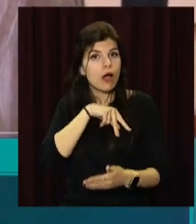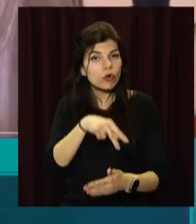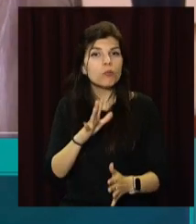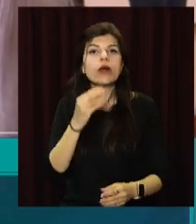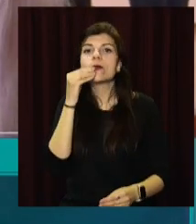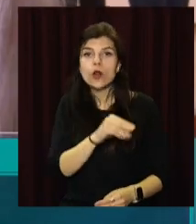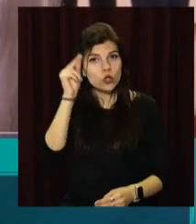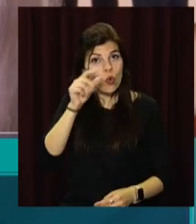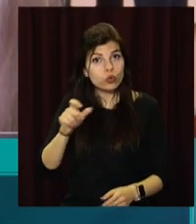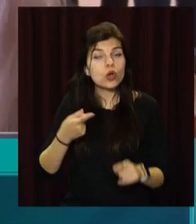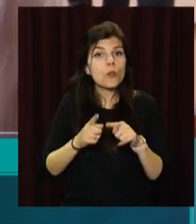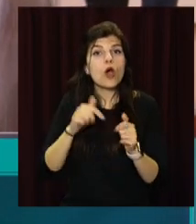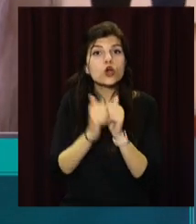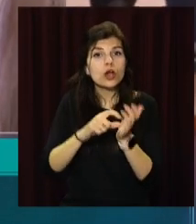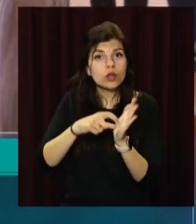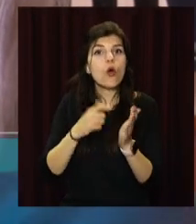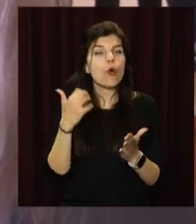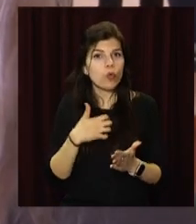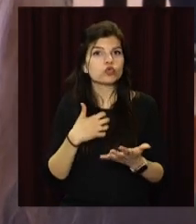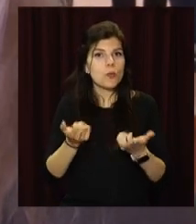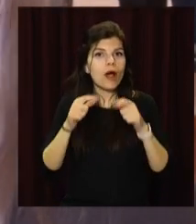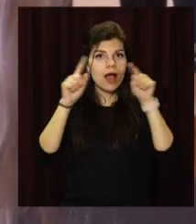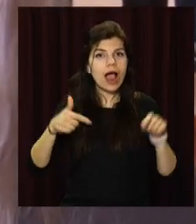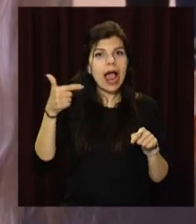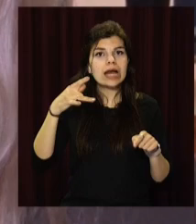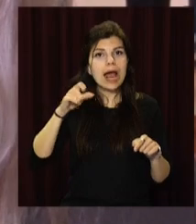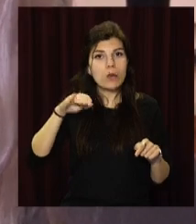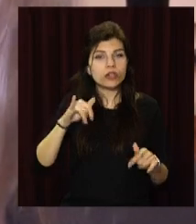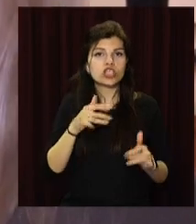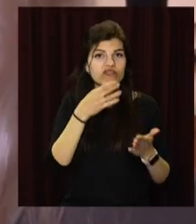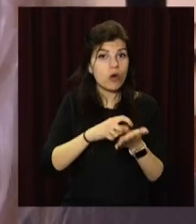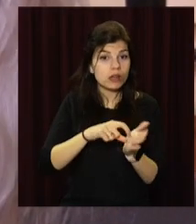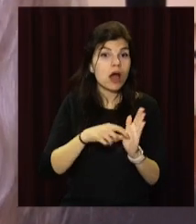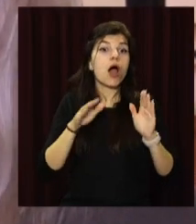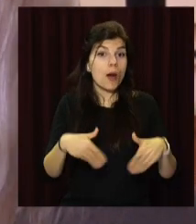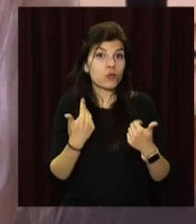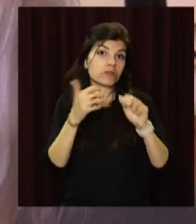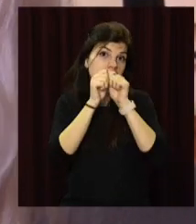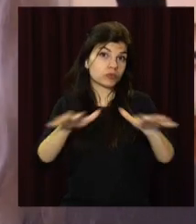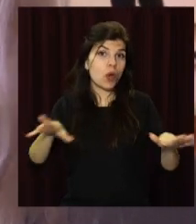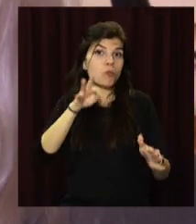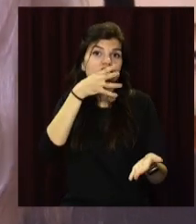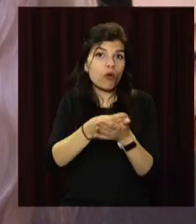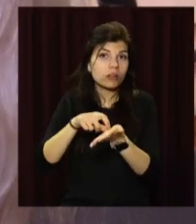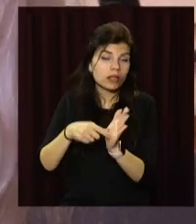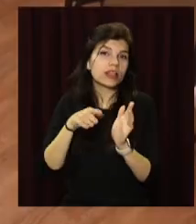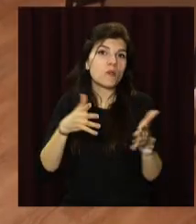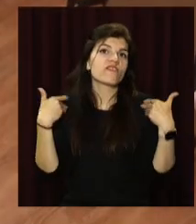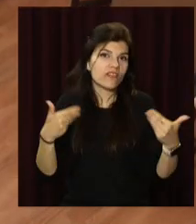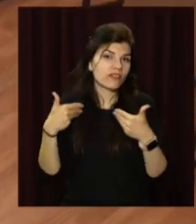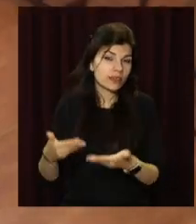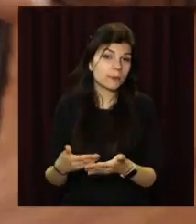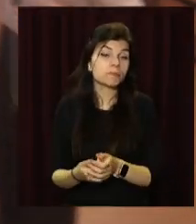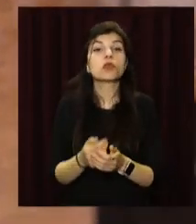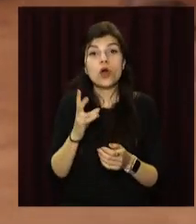найкращі учні. І тому кожен клас захоче отримати грамоти для свого класу. А потім вони ж розійдуться по класам і будуть їх там вітати.